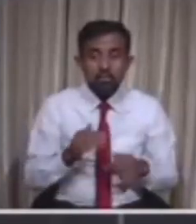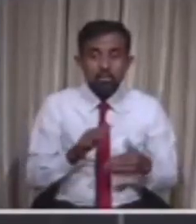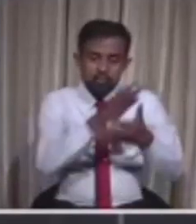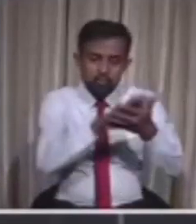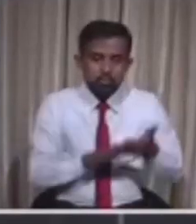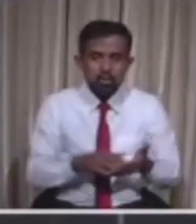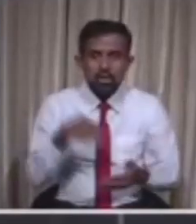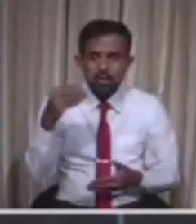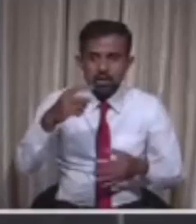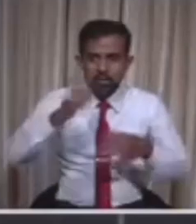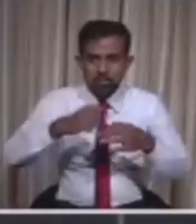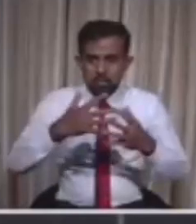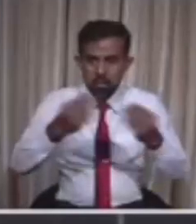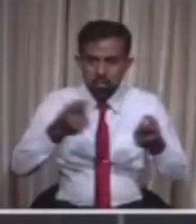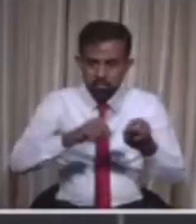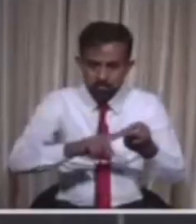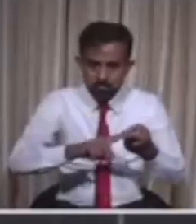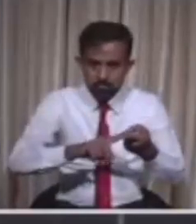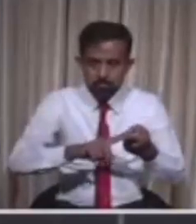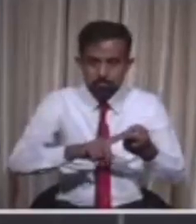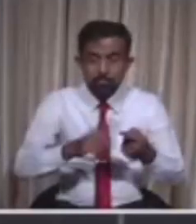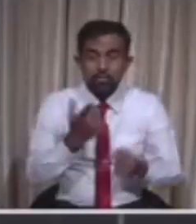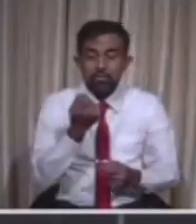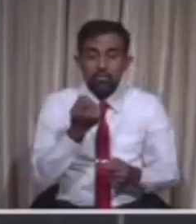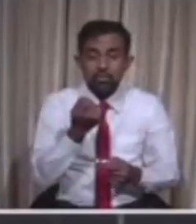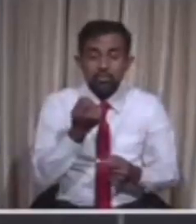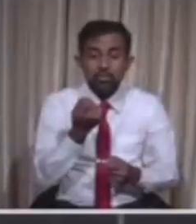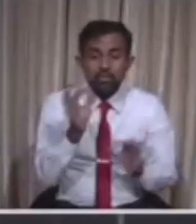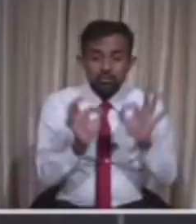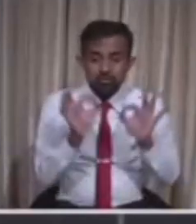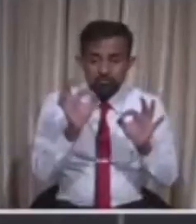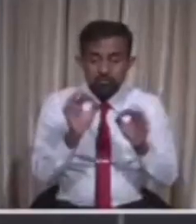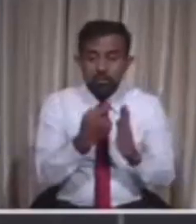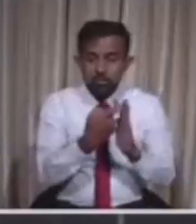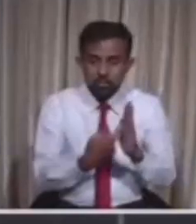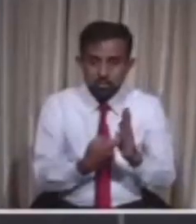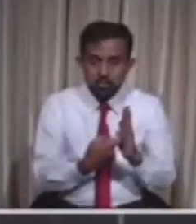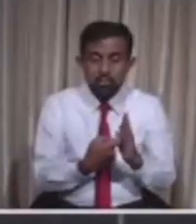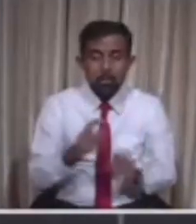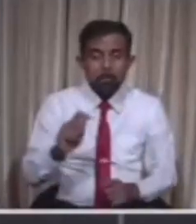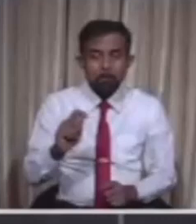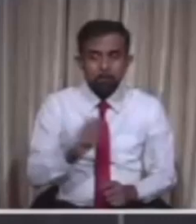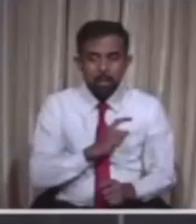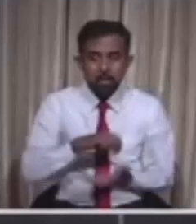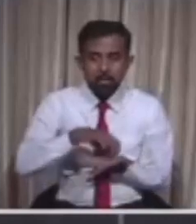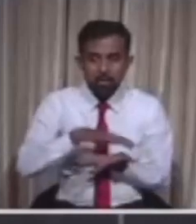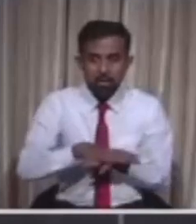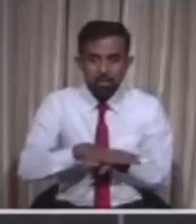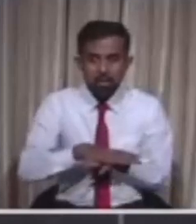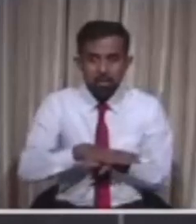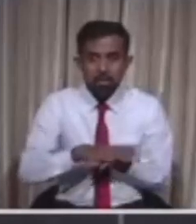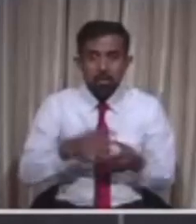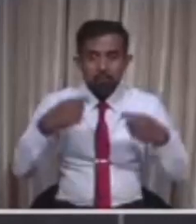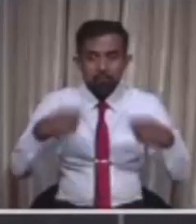කියන්න ණය අර්බුදය කළමනාකරණය කිරීම Mula saha winima anupathika pratipathya, adayam sthavara kirima,